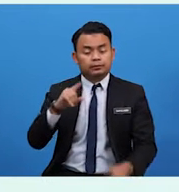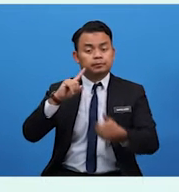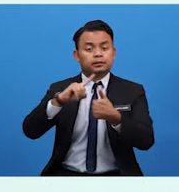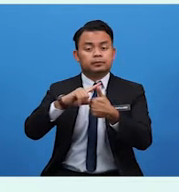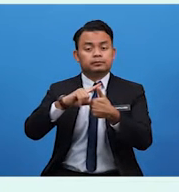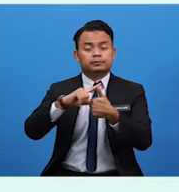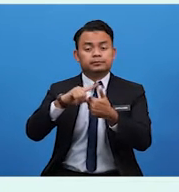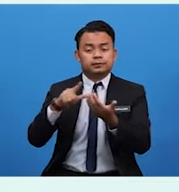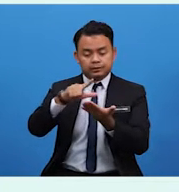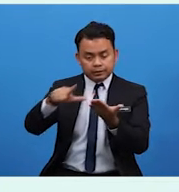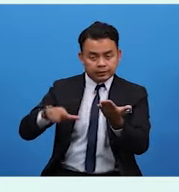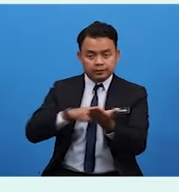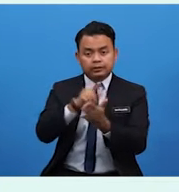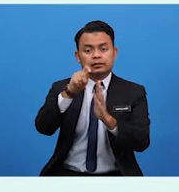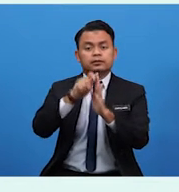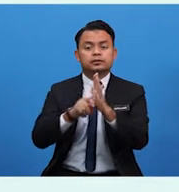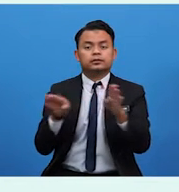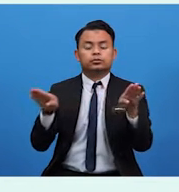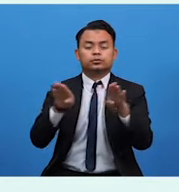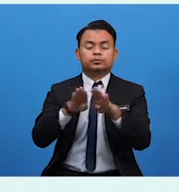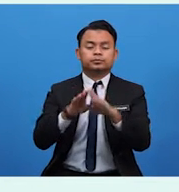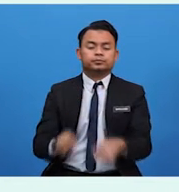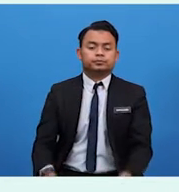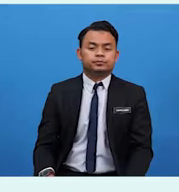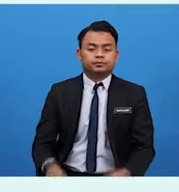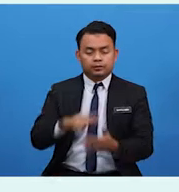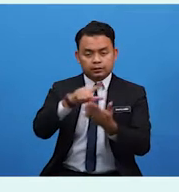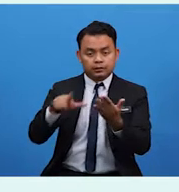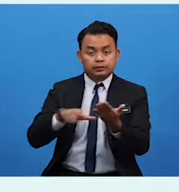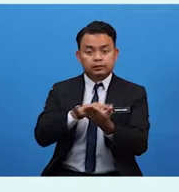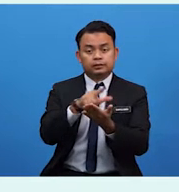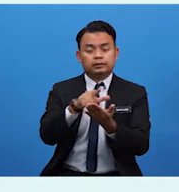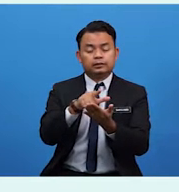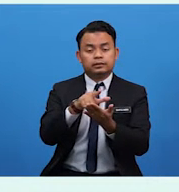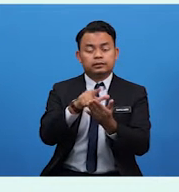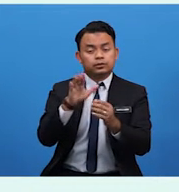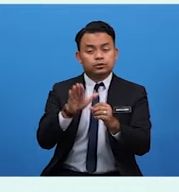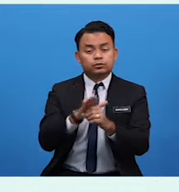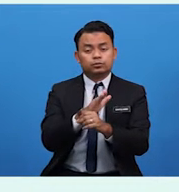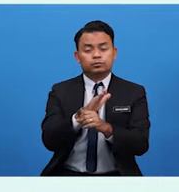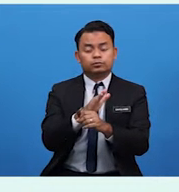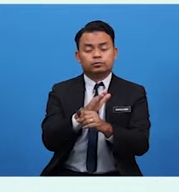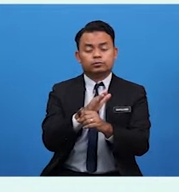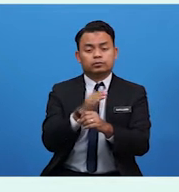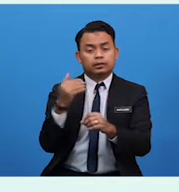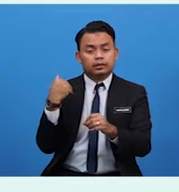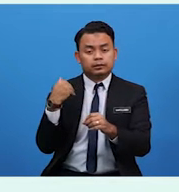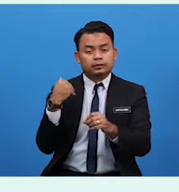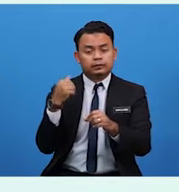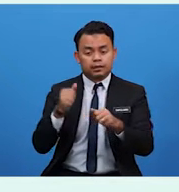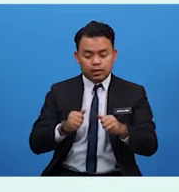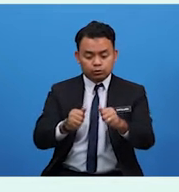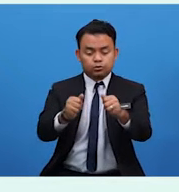tertutup. Litar ini mempunyai satu kitaran lengkap, pergerakan arus,